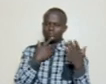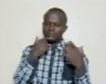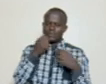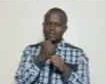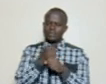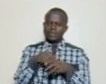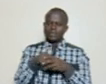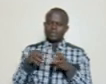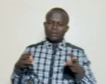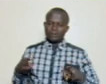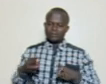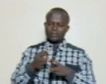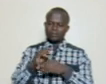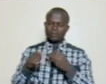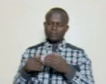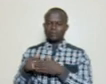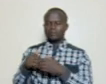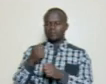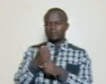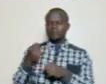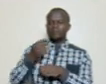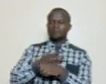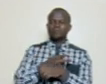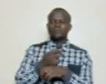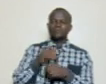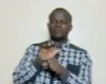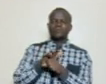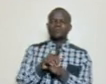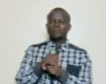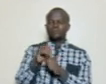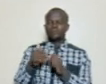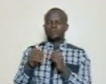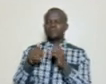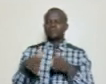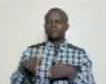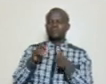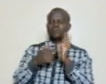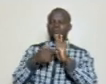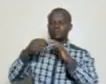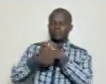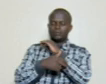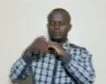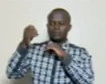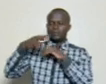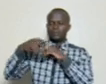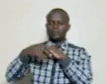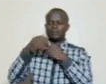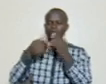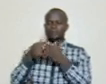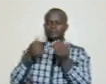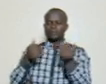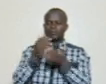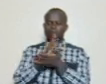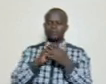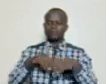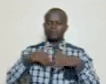gukorwa mu buryo bikorwa amasaha menshi. Indi mihanda yagaragaragaho ibibazo by'ubujura ni nko kwa Kigali Rubavu. Gusa kuri ubu bamwe mu